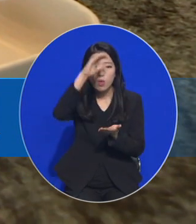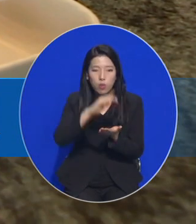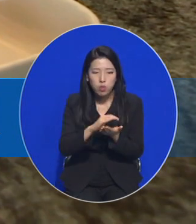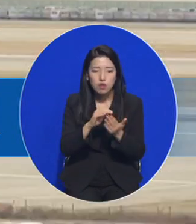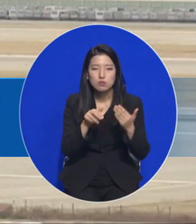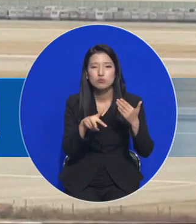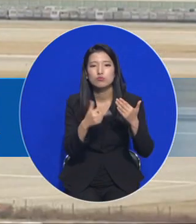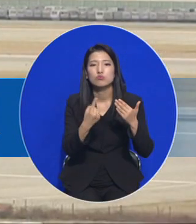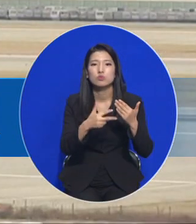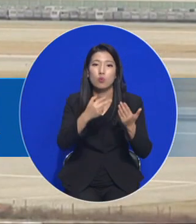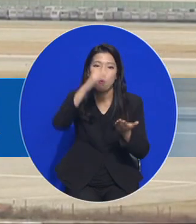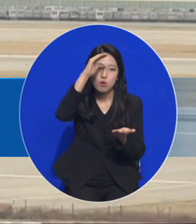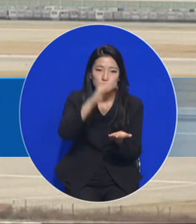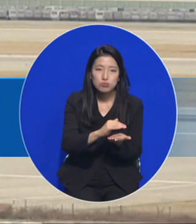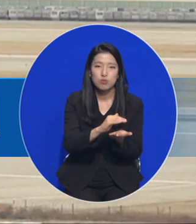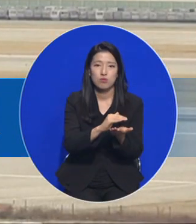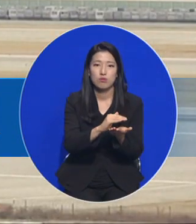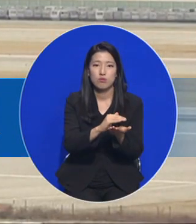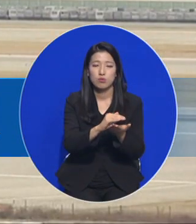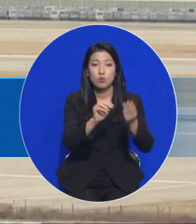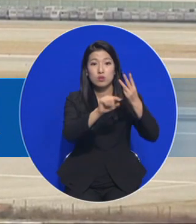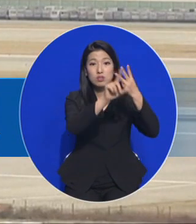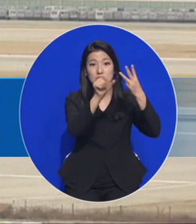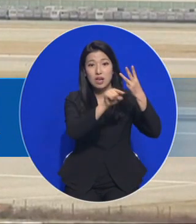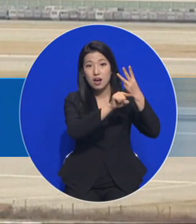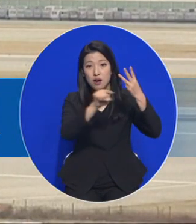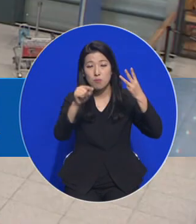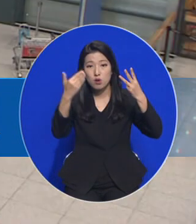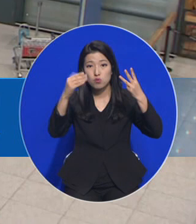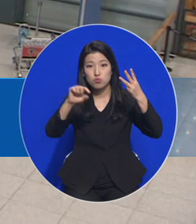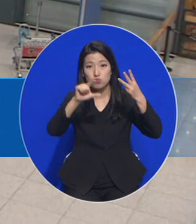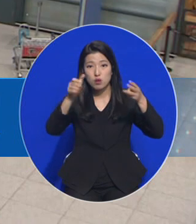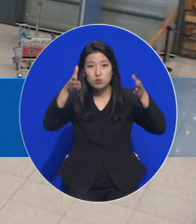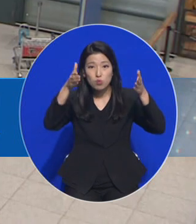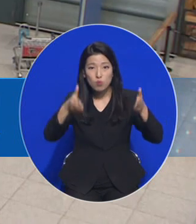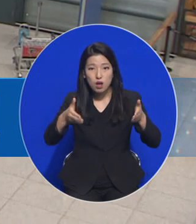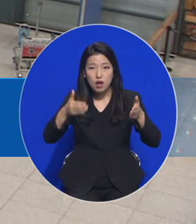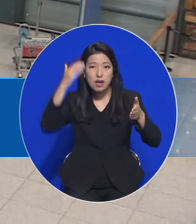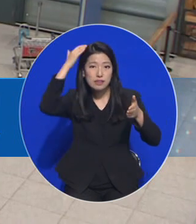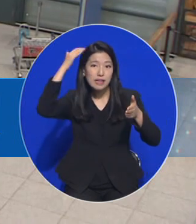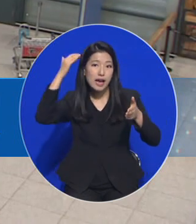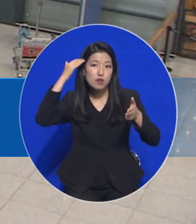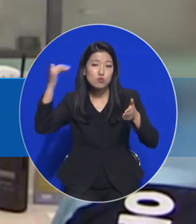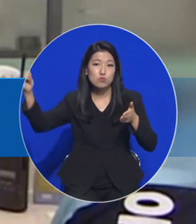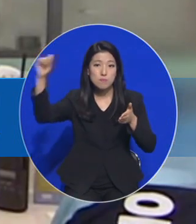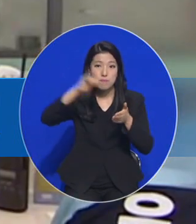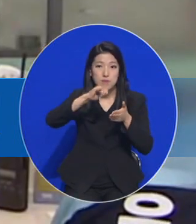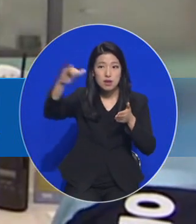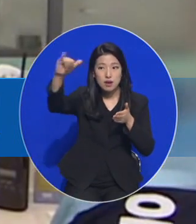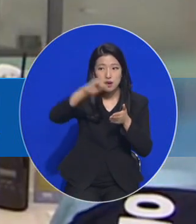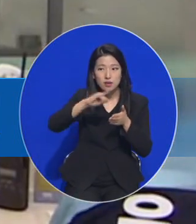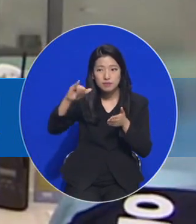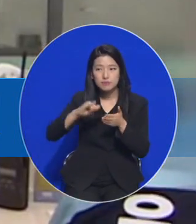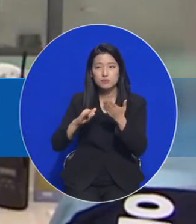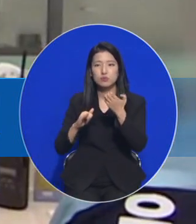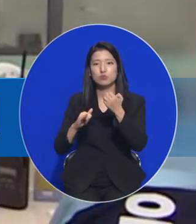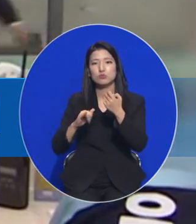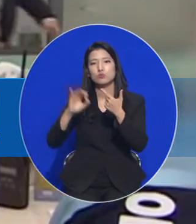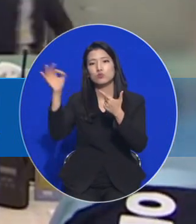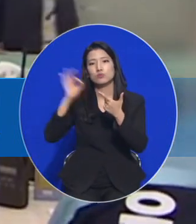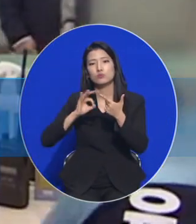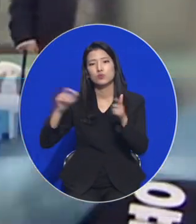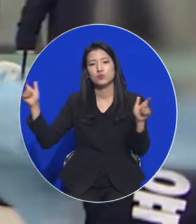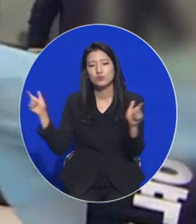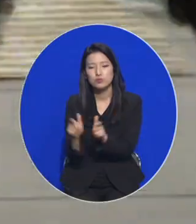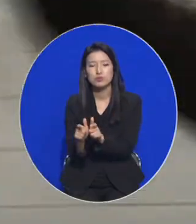넘어섰습니다 올해 3월에서 9월 한국을 찾는 관광객도 지난해 같은 기간과 비교해 회 96% 이상 급감해